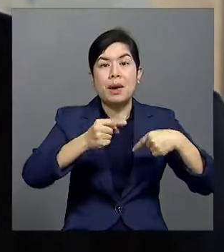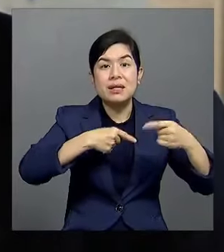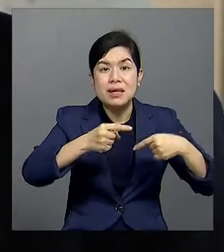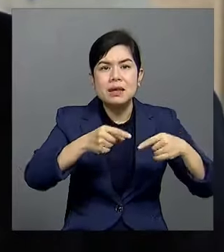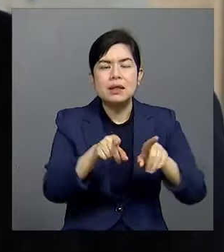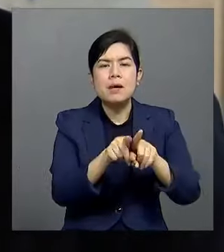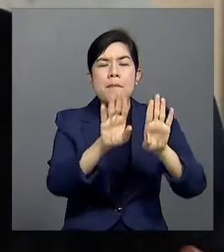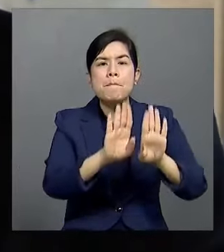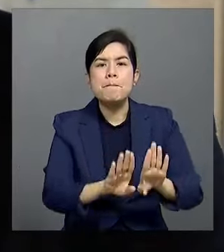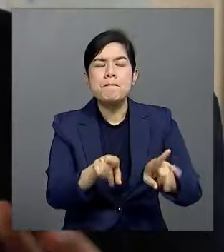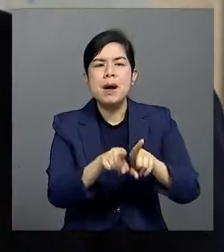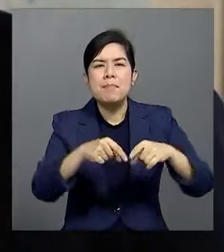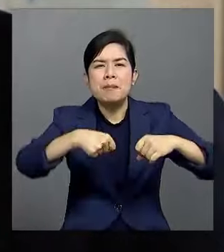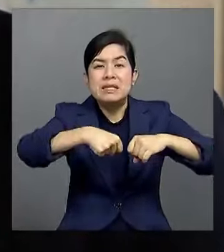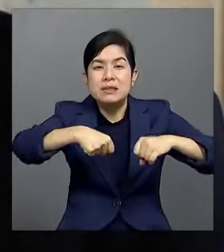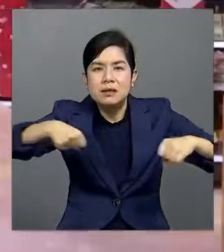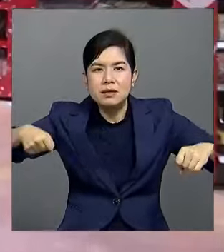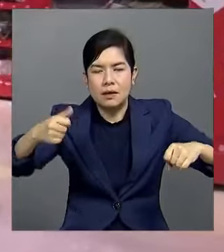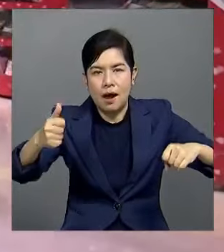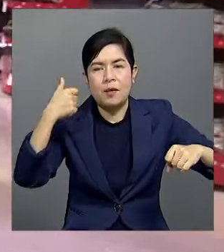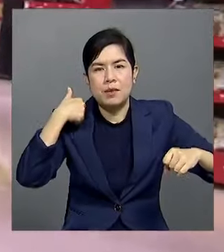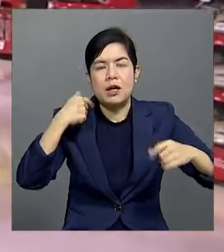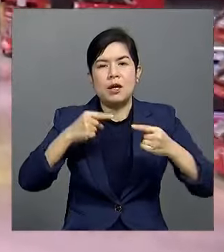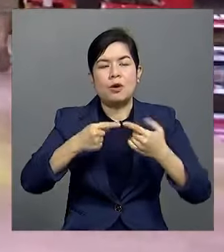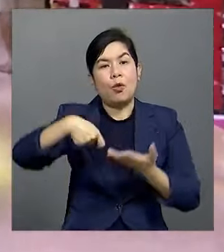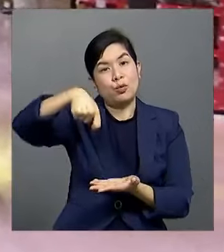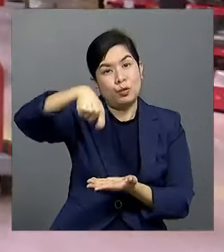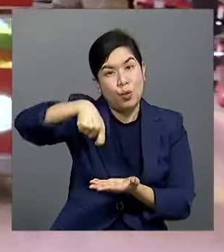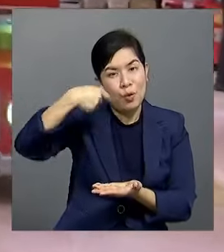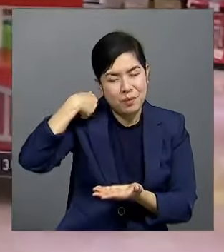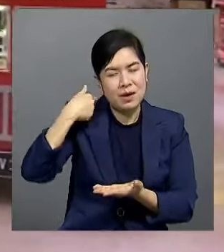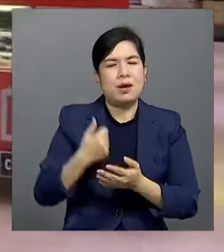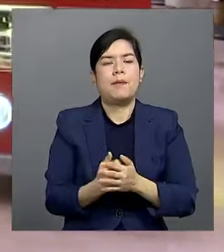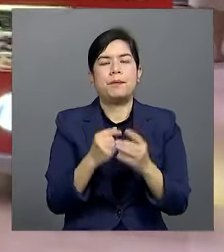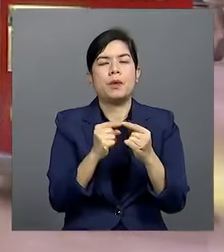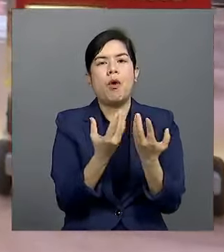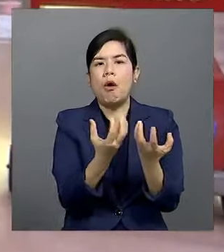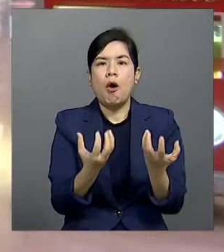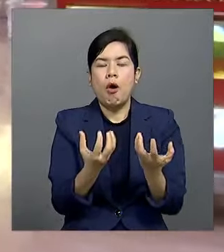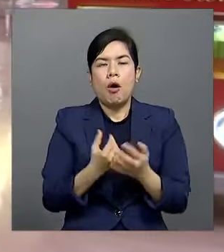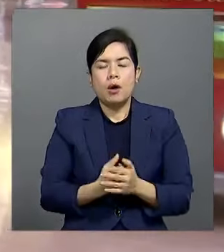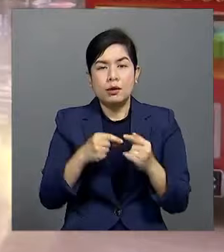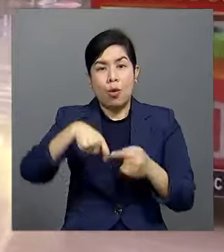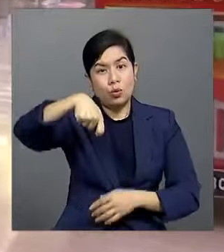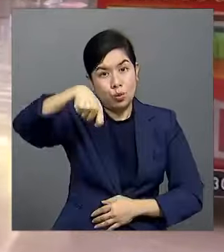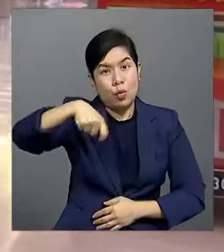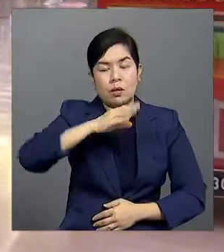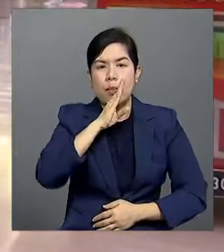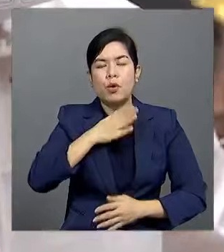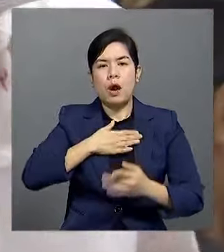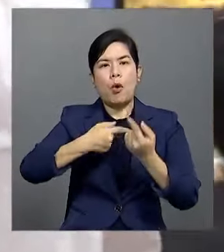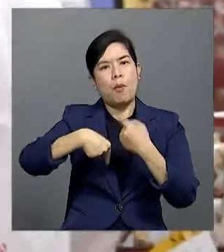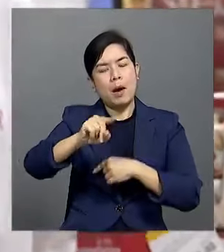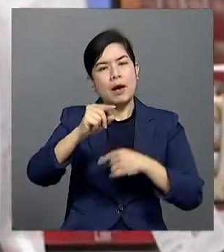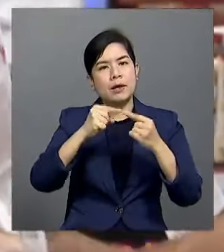อขนมปังนะฮะถุงก๊อบแก๊บนะสามารถที่จะเวลาไปที่ห้างก็ถือไปด้วยนะครับอะ